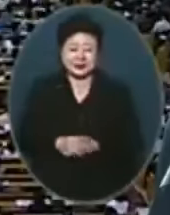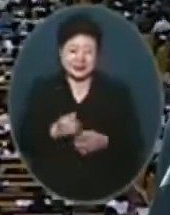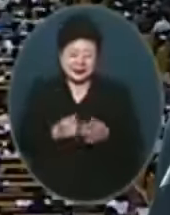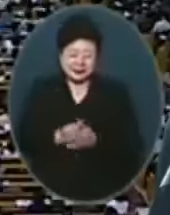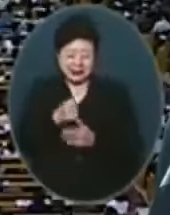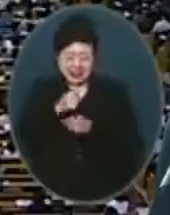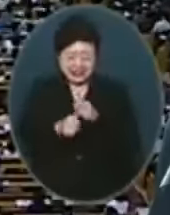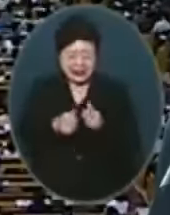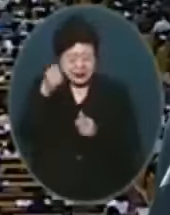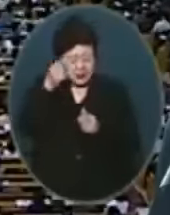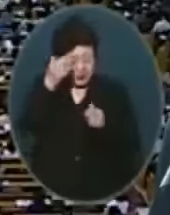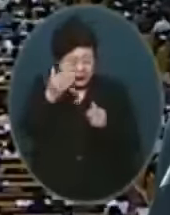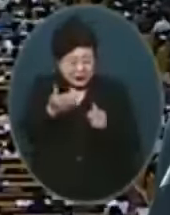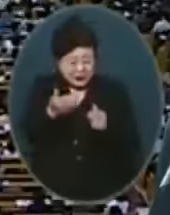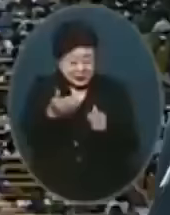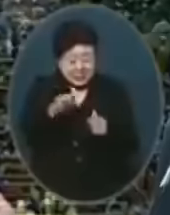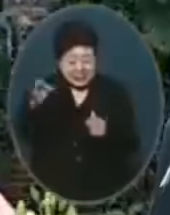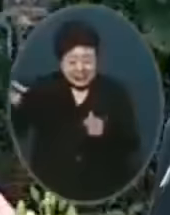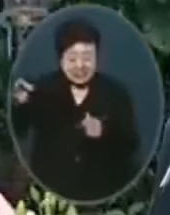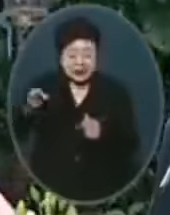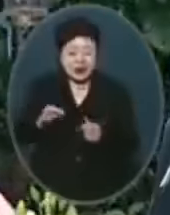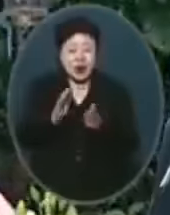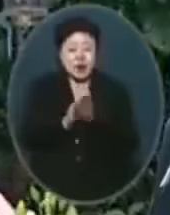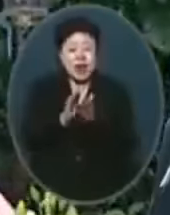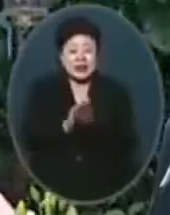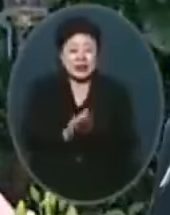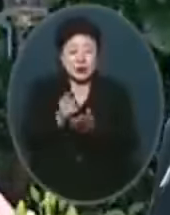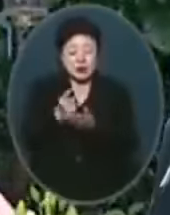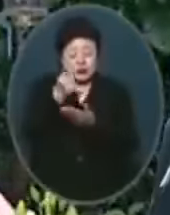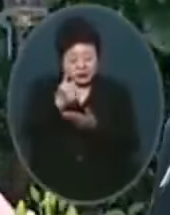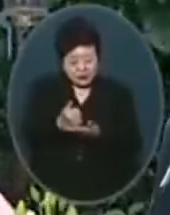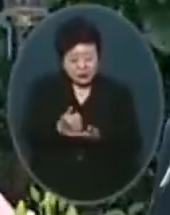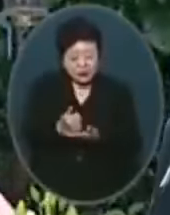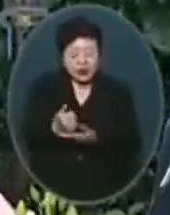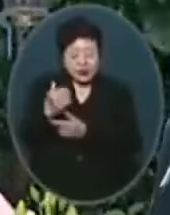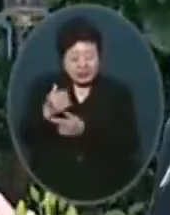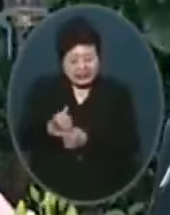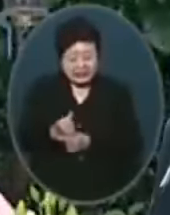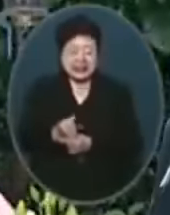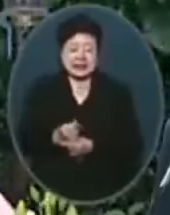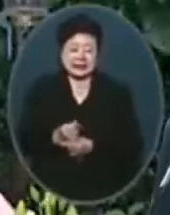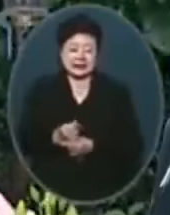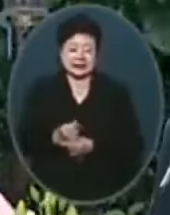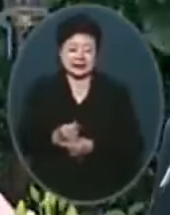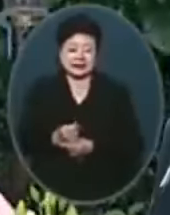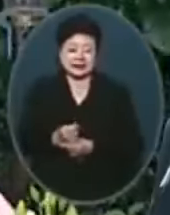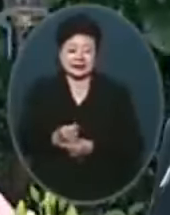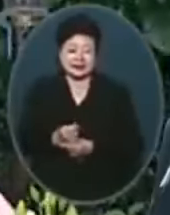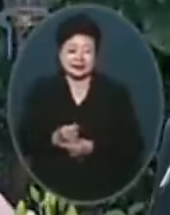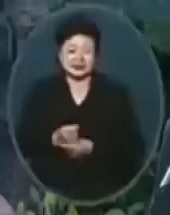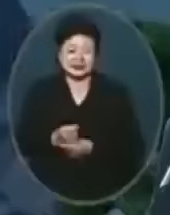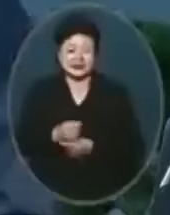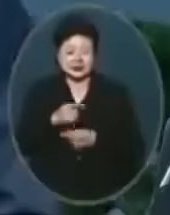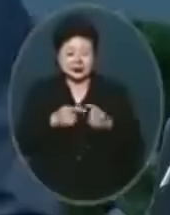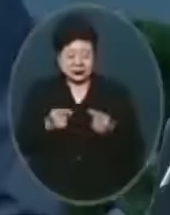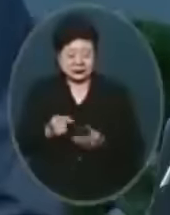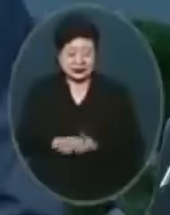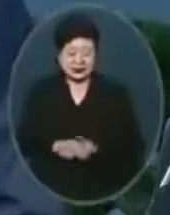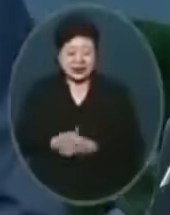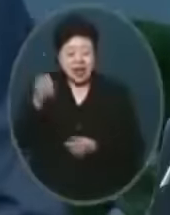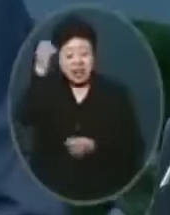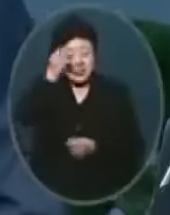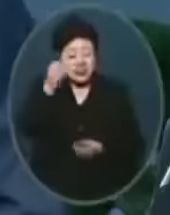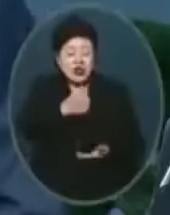그러므로 하나님의 성령을 인정하고 환영하고 모시드리고 의지해야 되는 것입니다. 한번 따라